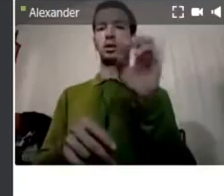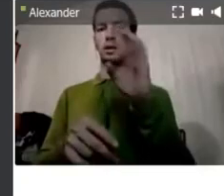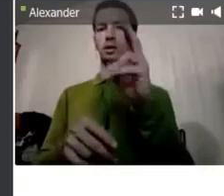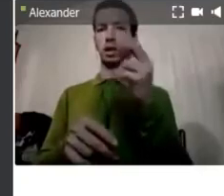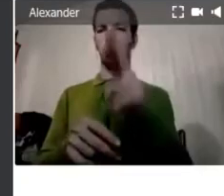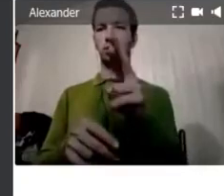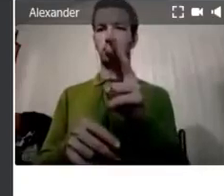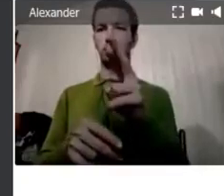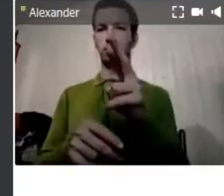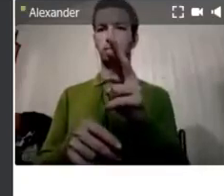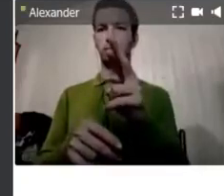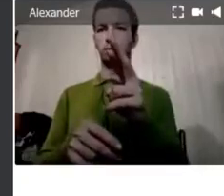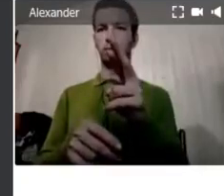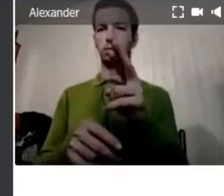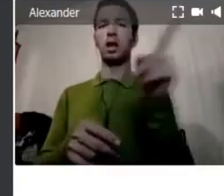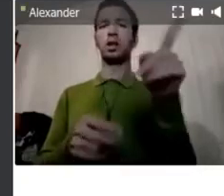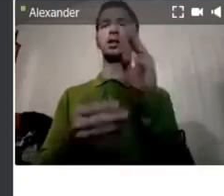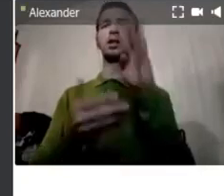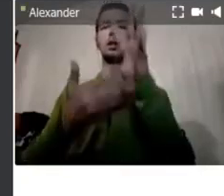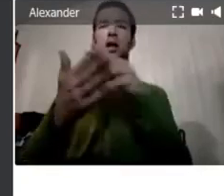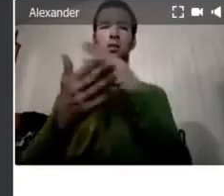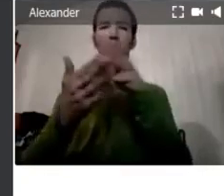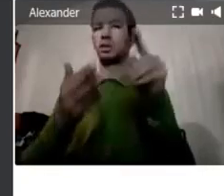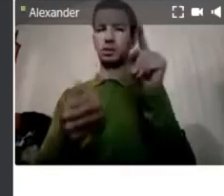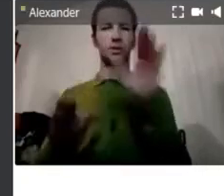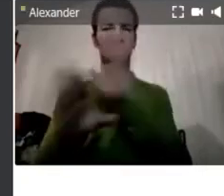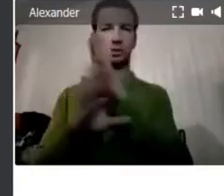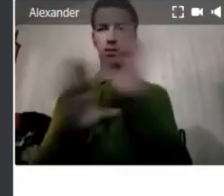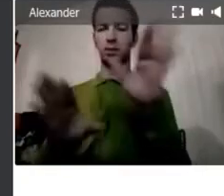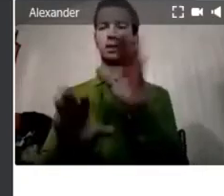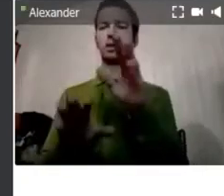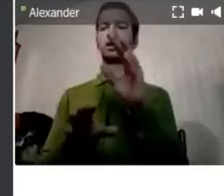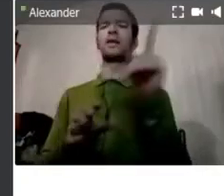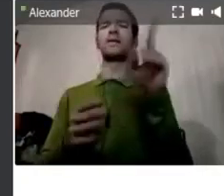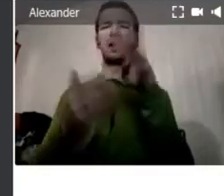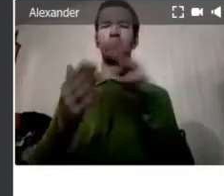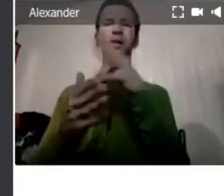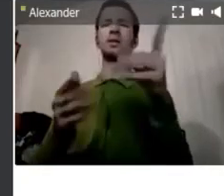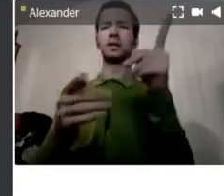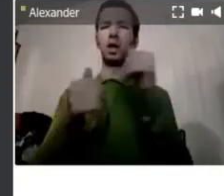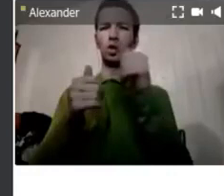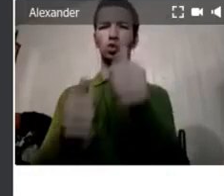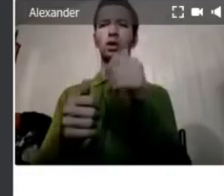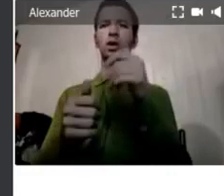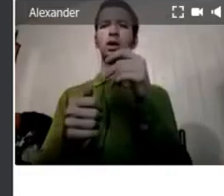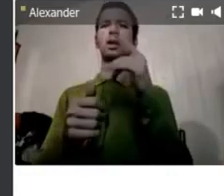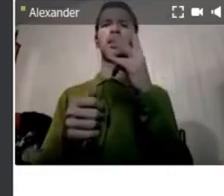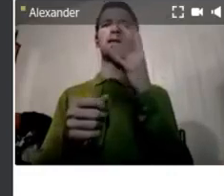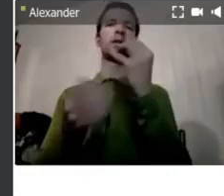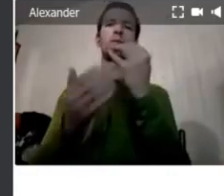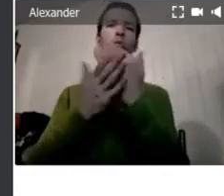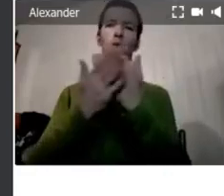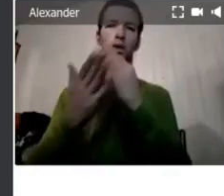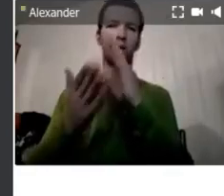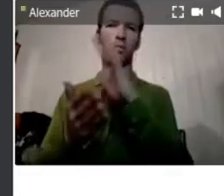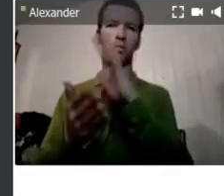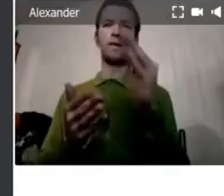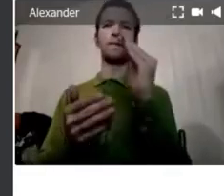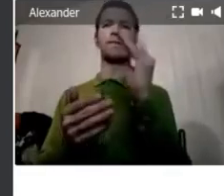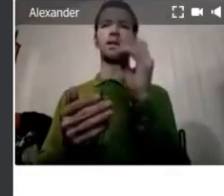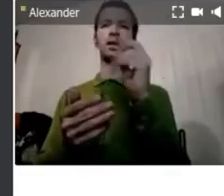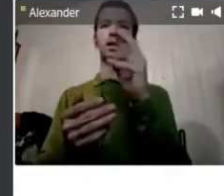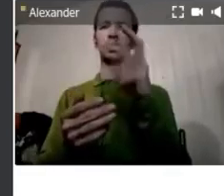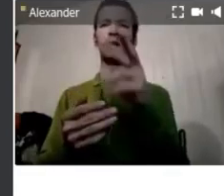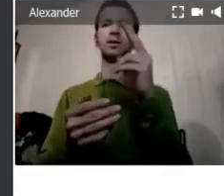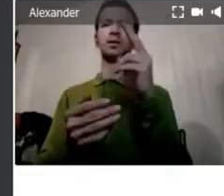Но именно в лидерской программе, это третий вид маркетинга. У нас всего три вида маркетинга, да, кто не